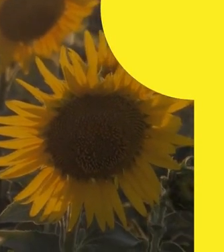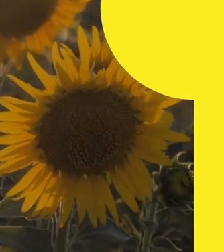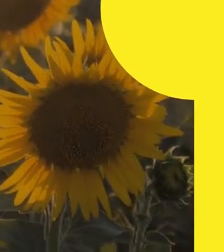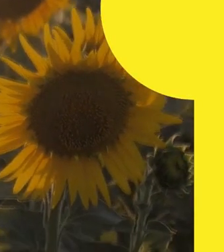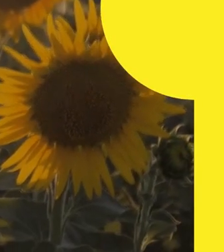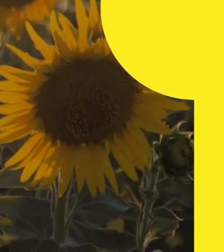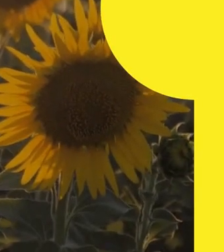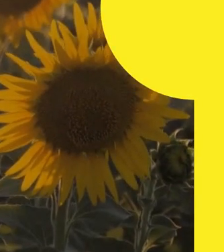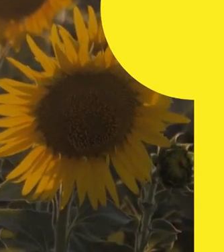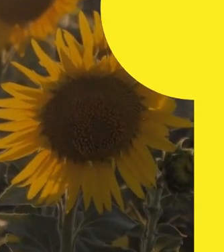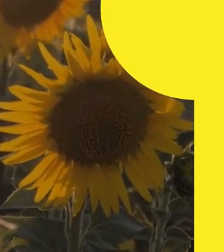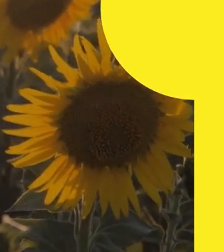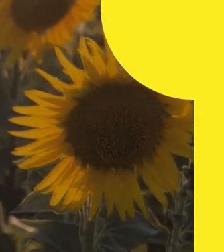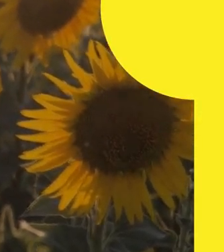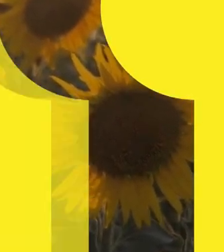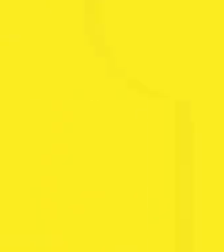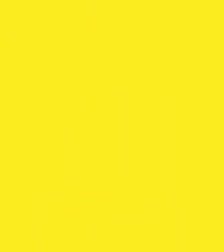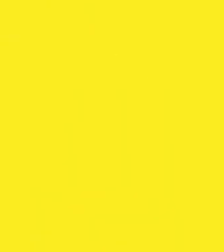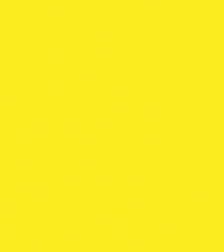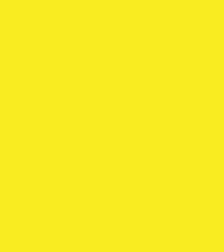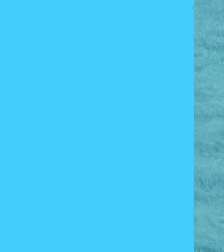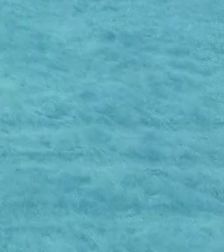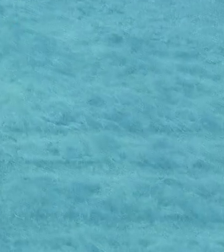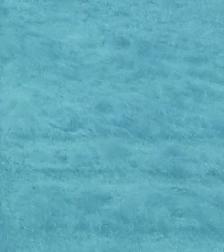Дякую за